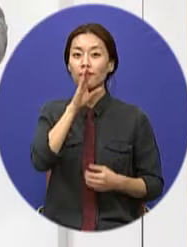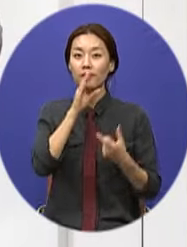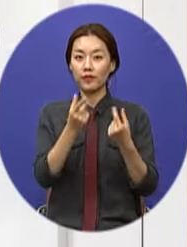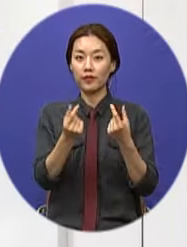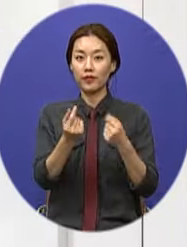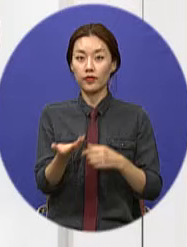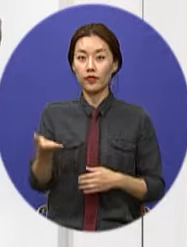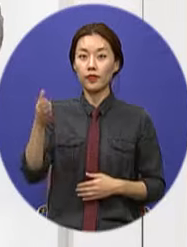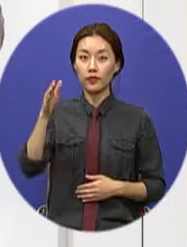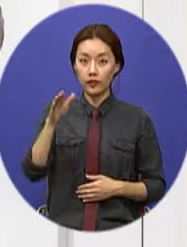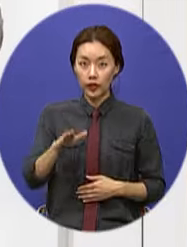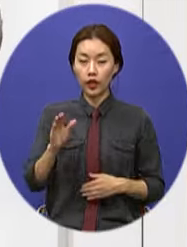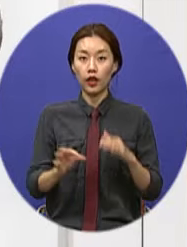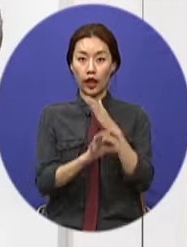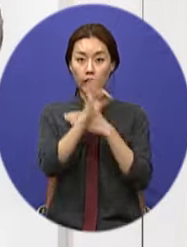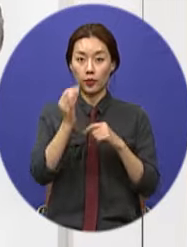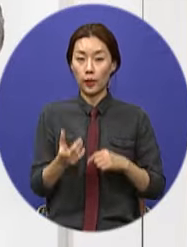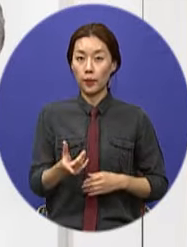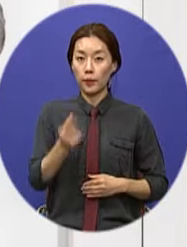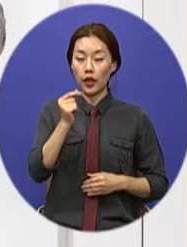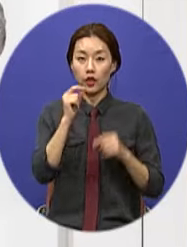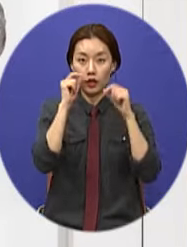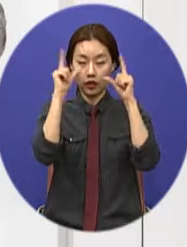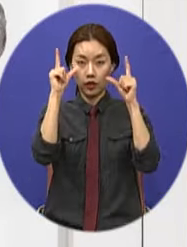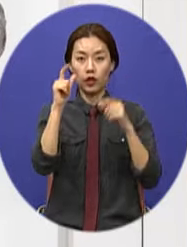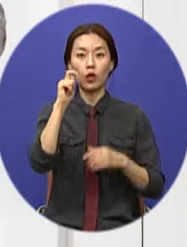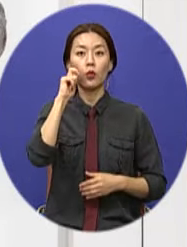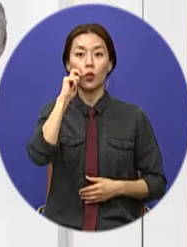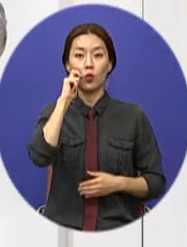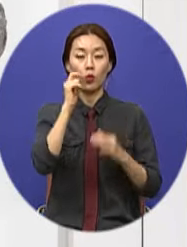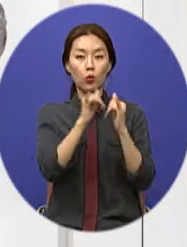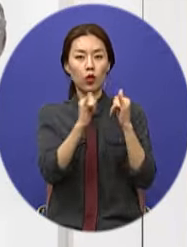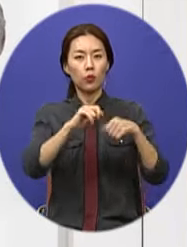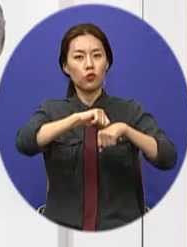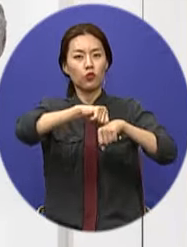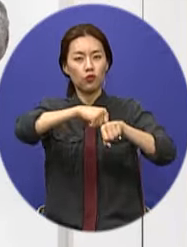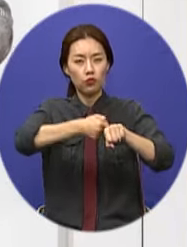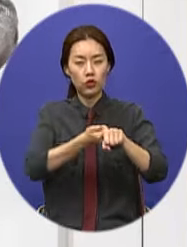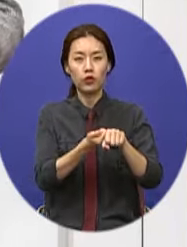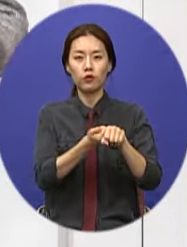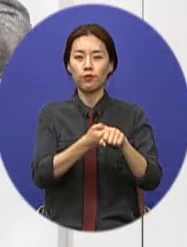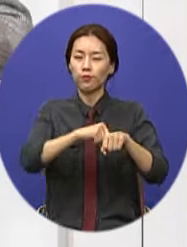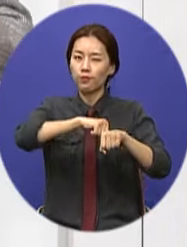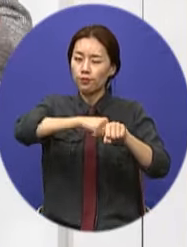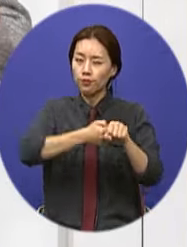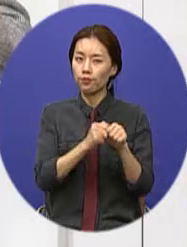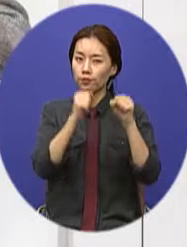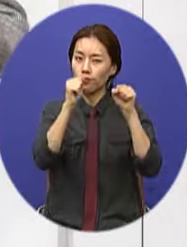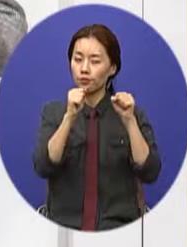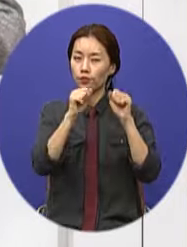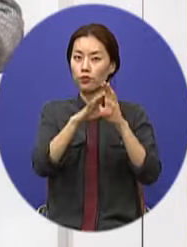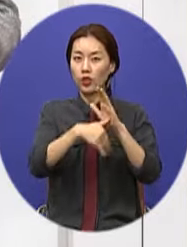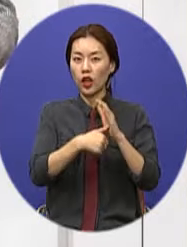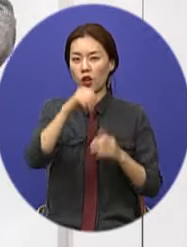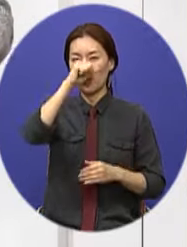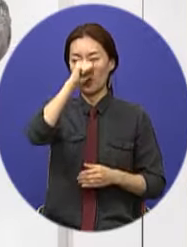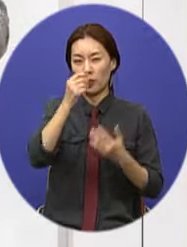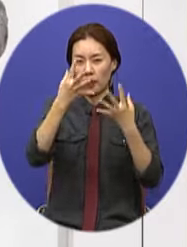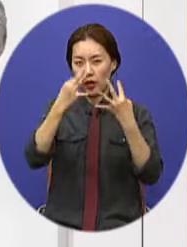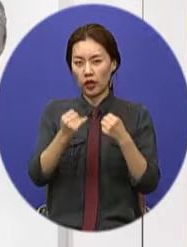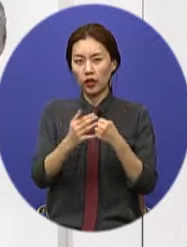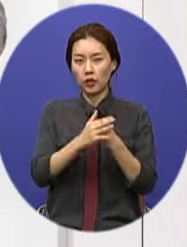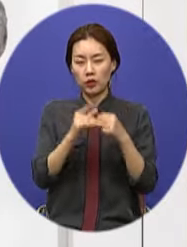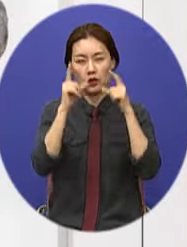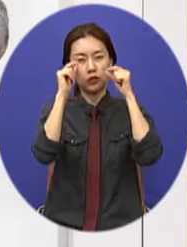네. 그런데 이 아침에 일찍 못 일어나시는 분들이 네. 굳이 아침에 하면은 이 좋은 점이 많다고 하니까 억지로